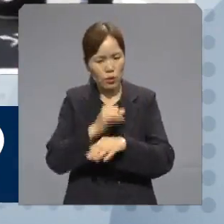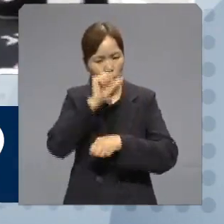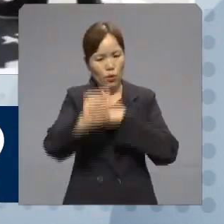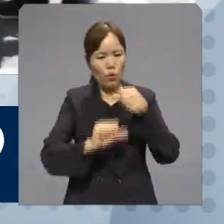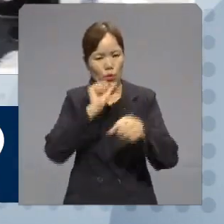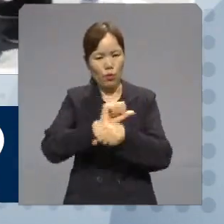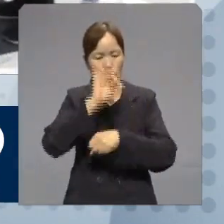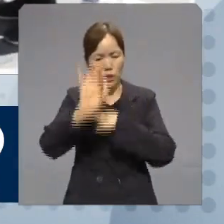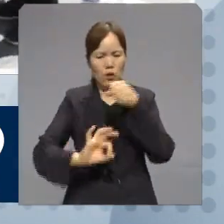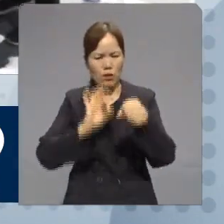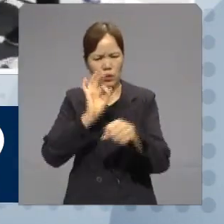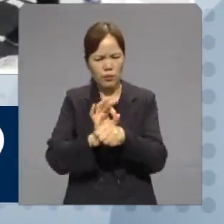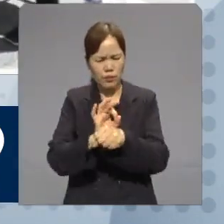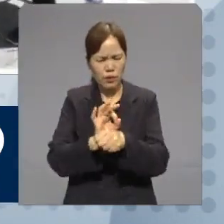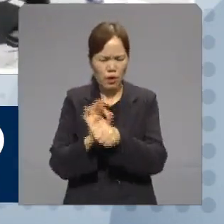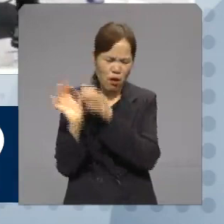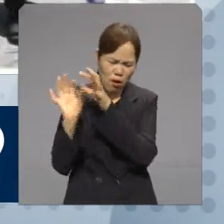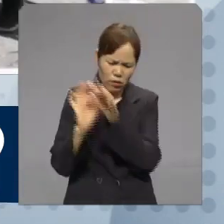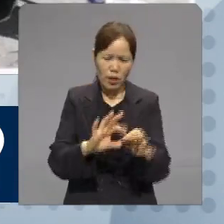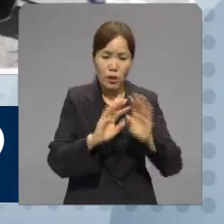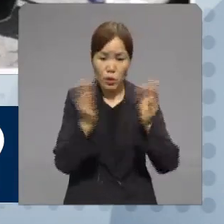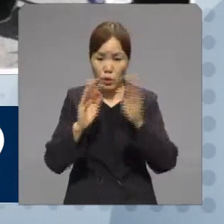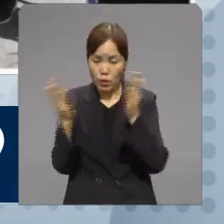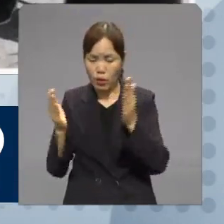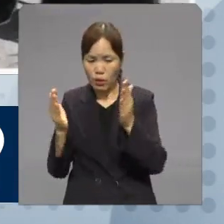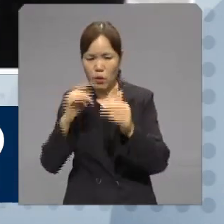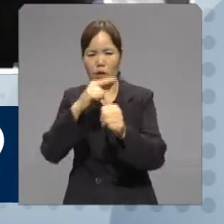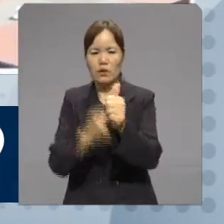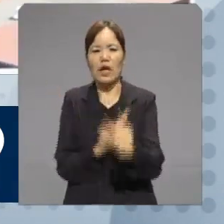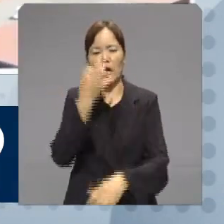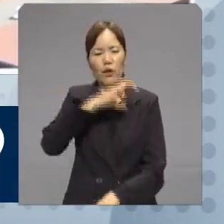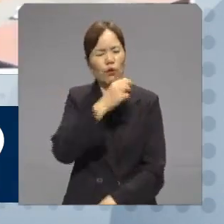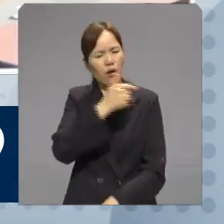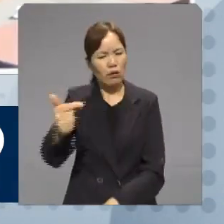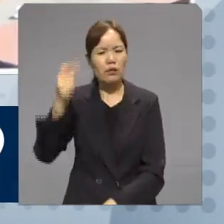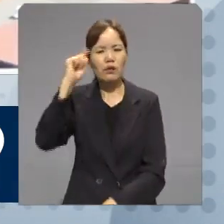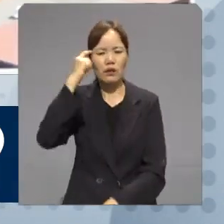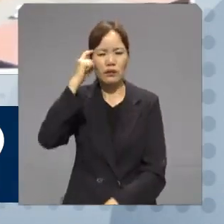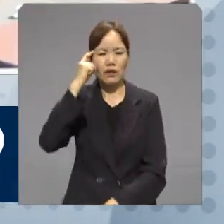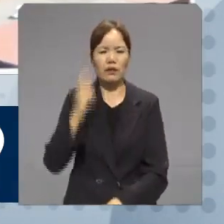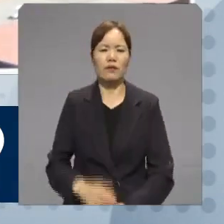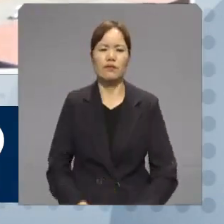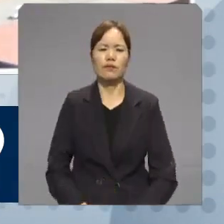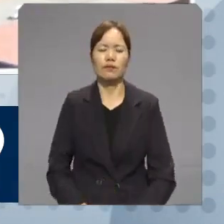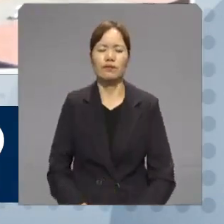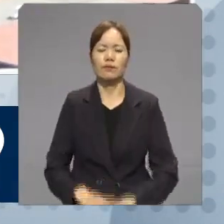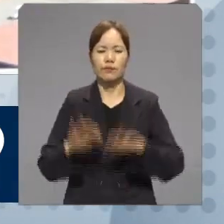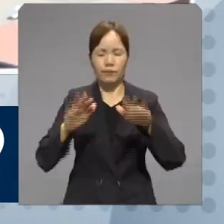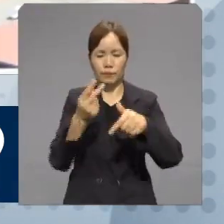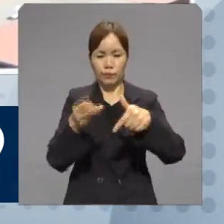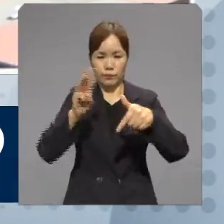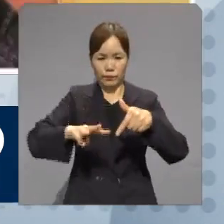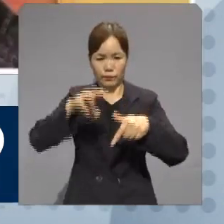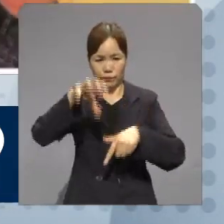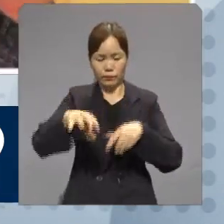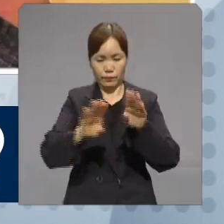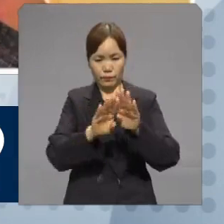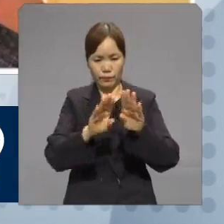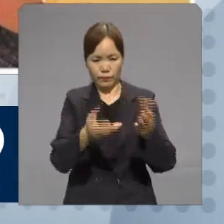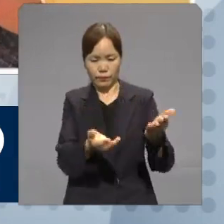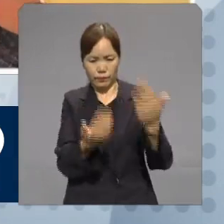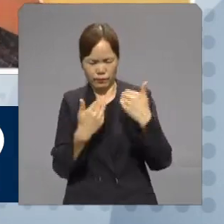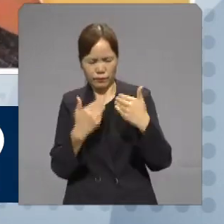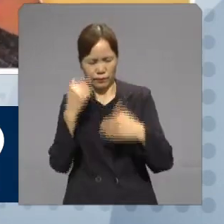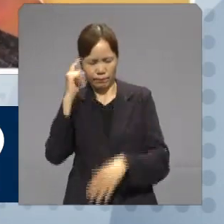계속적으로 열리는 대회인만큼 그 효과가 클 것으로 생각을 하고 어 저는 이번에 인천에서 유치하고자 하는 의향을